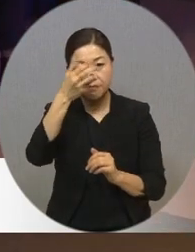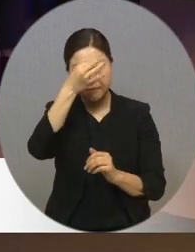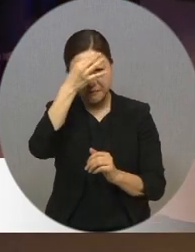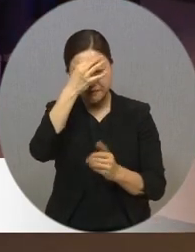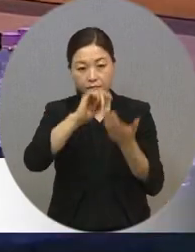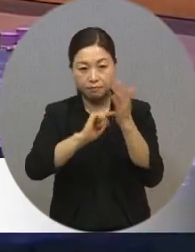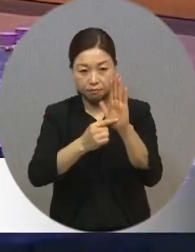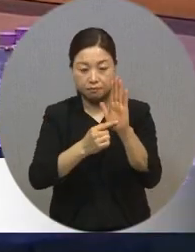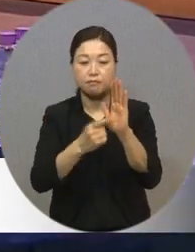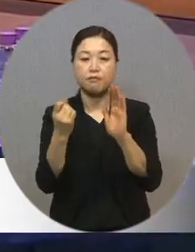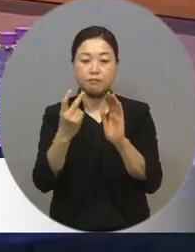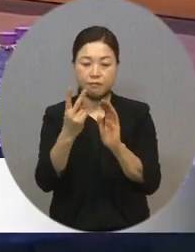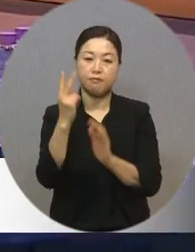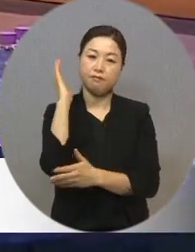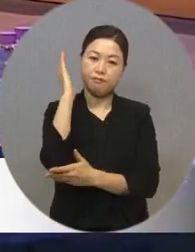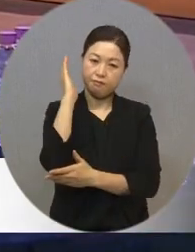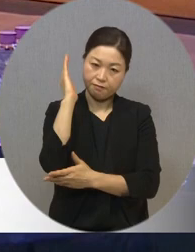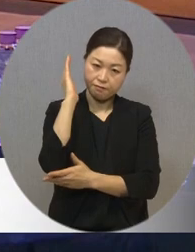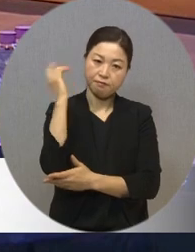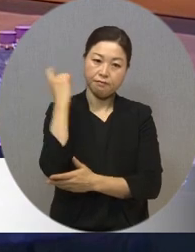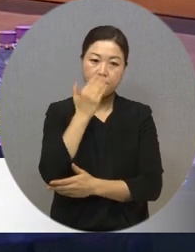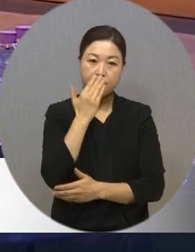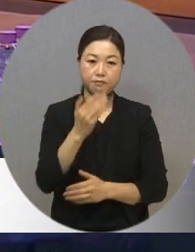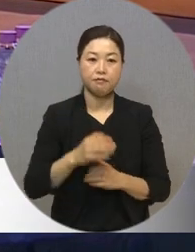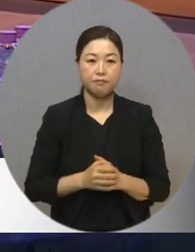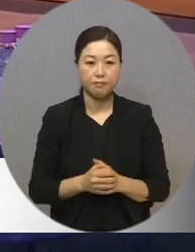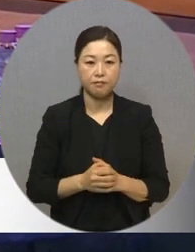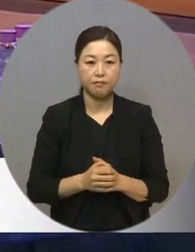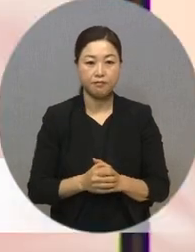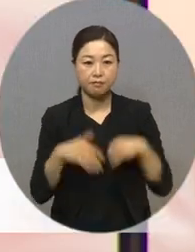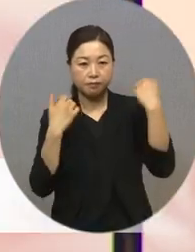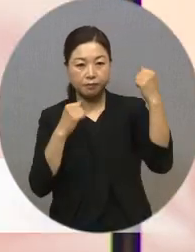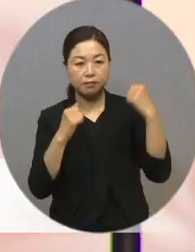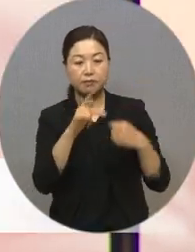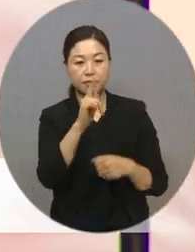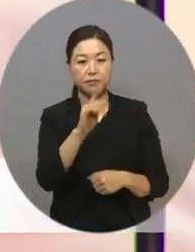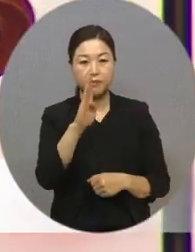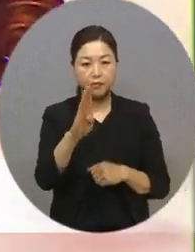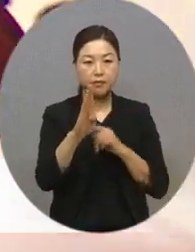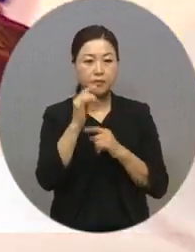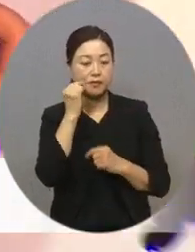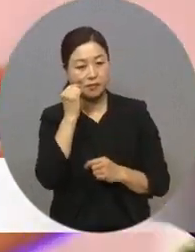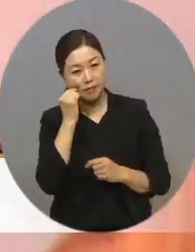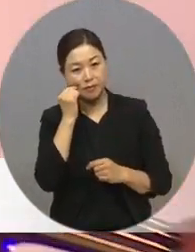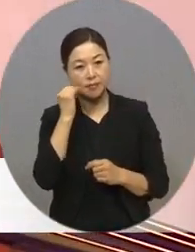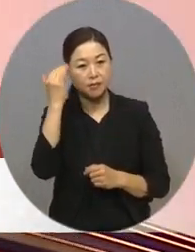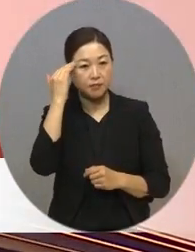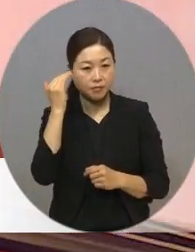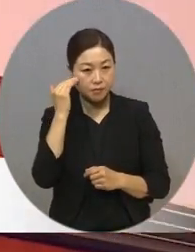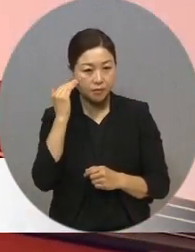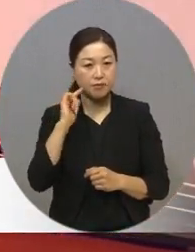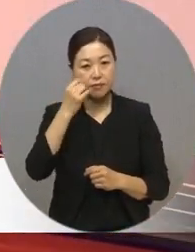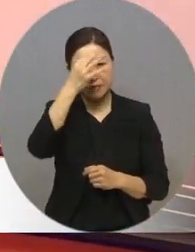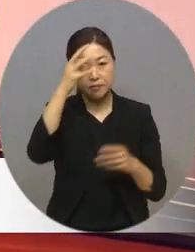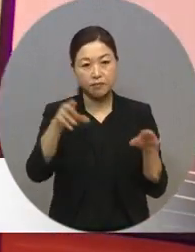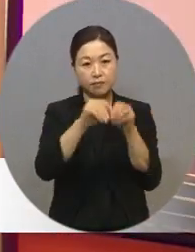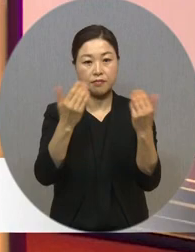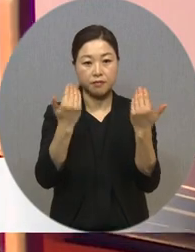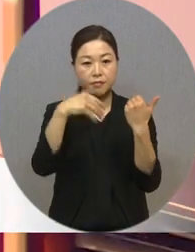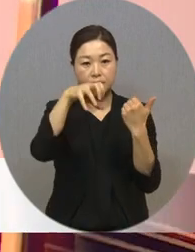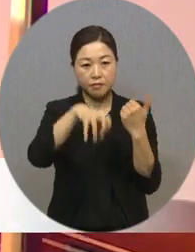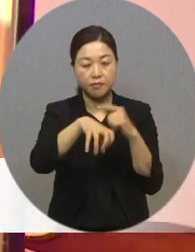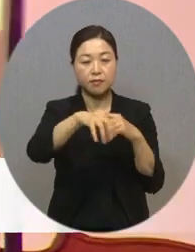있었습니다. 또한 전체 공연은 KB스타 장학생이자 한국예술종합학교에 재학 중인 이채빈 양의 기획으로